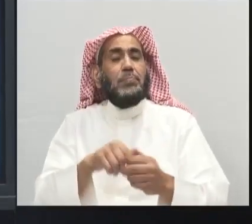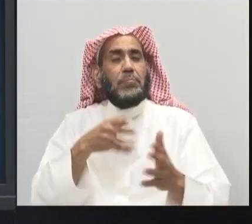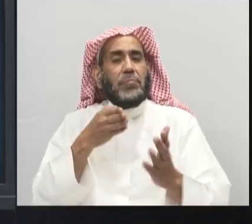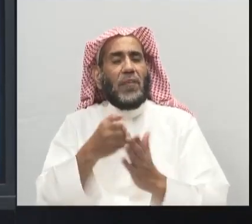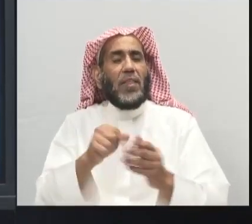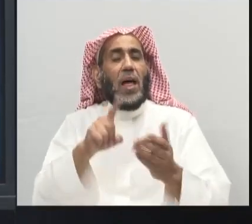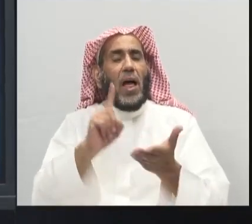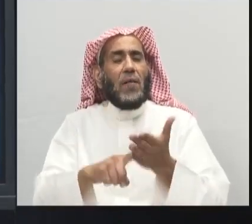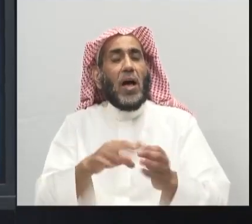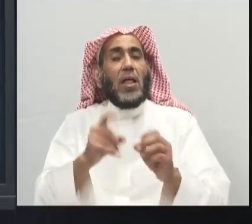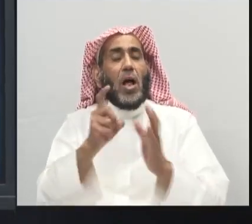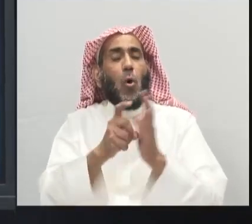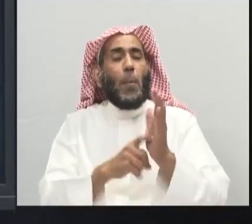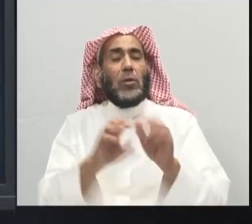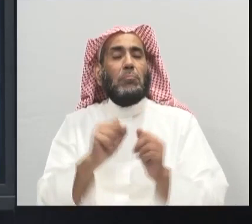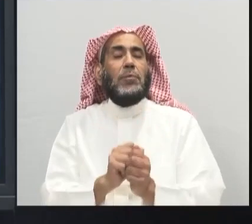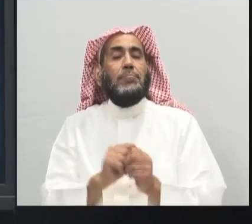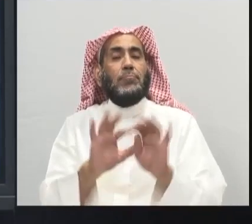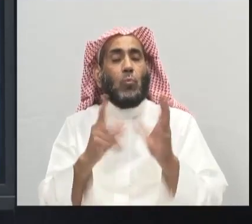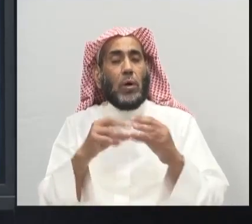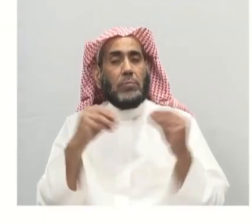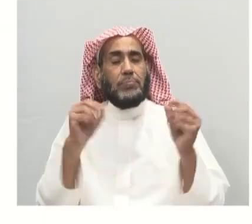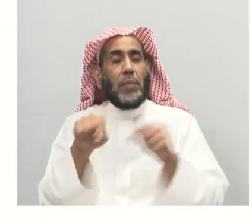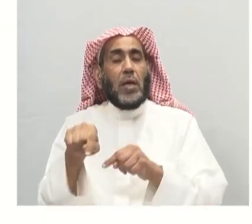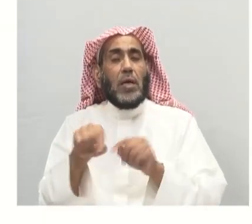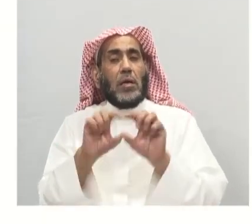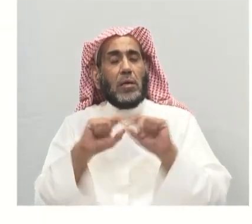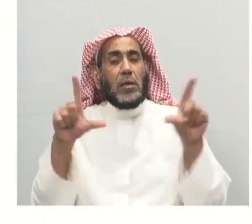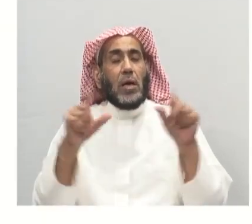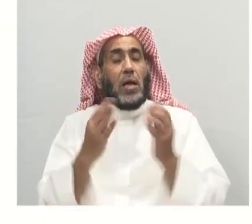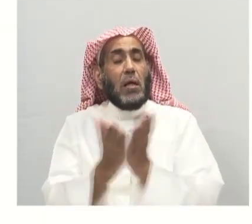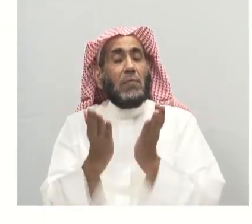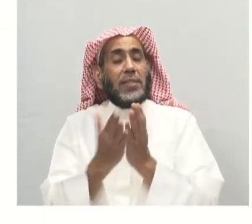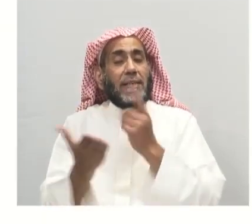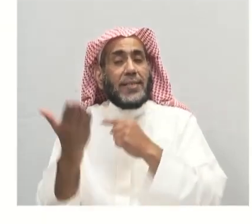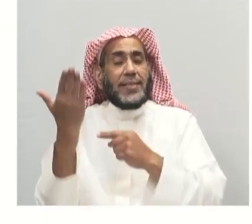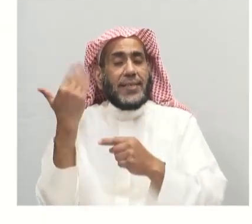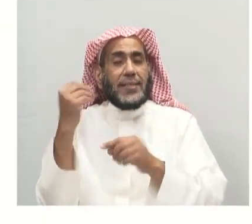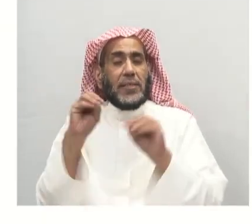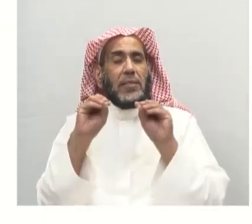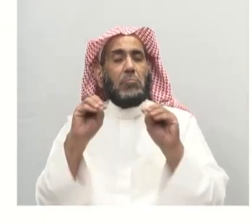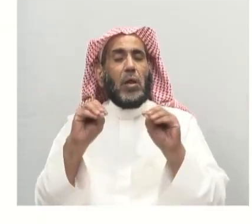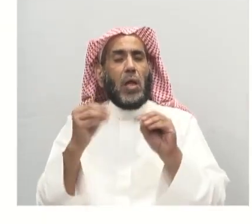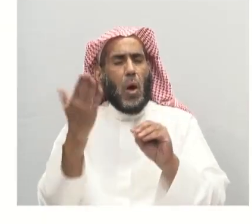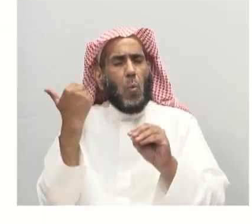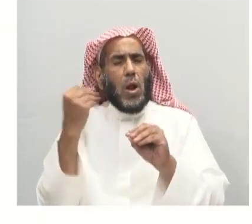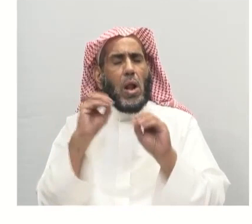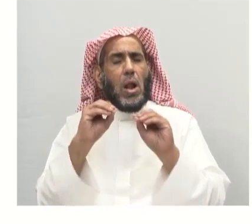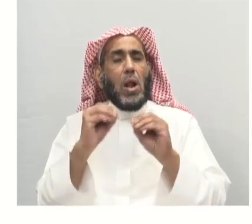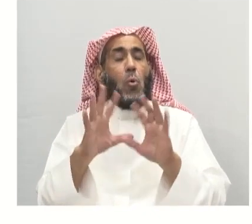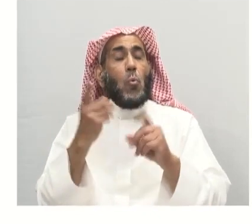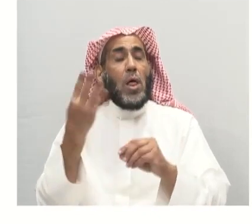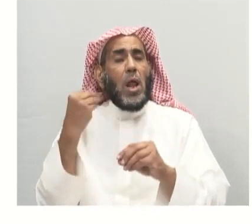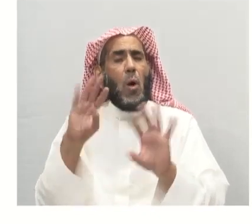هذا القانون ومتى يطبق وهذا مما ذكرناه في الدرس الماضي وذكرنا ما